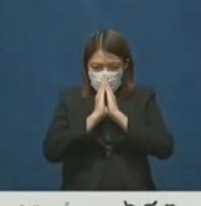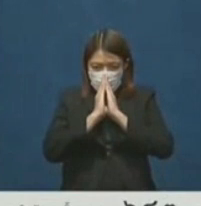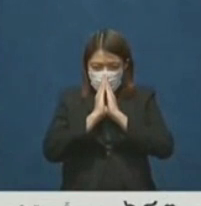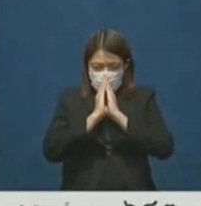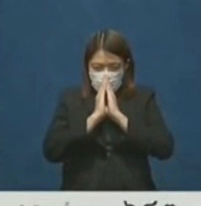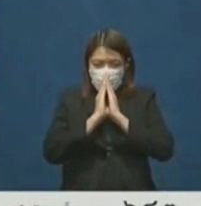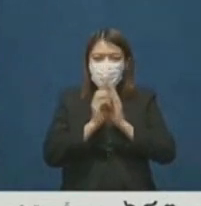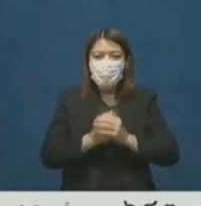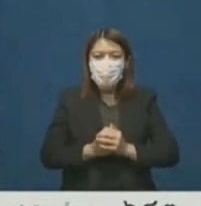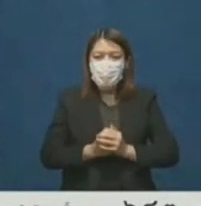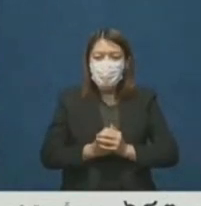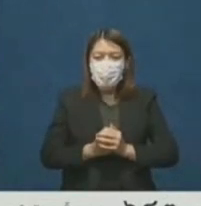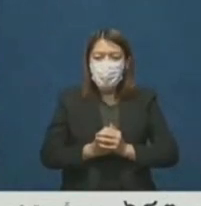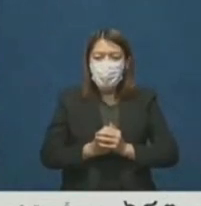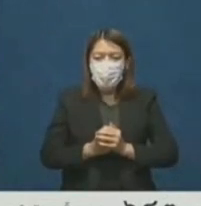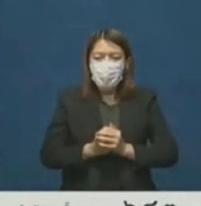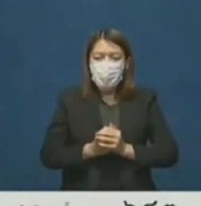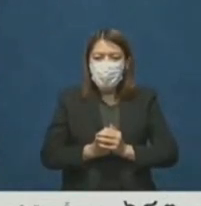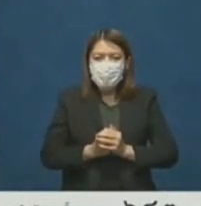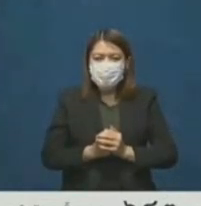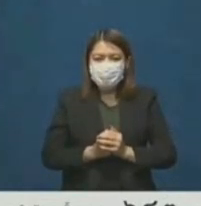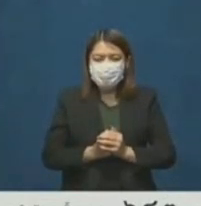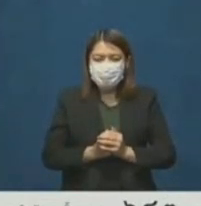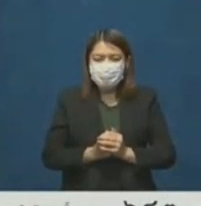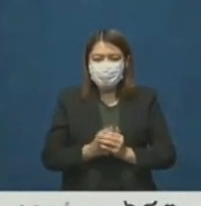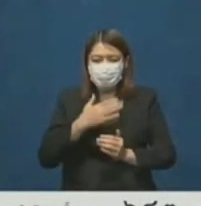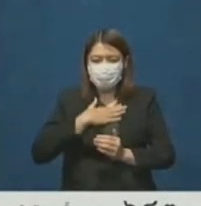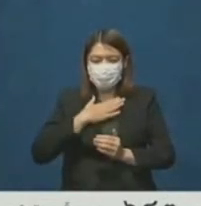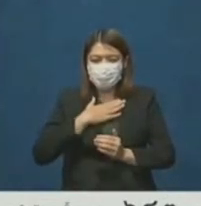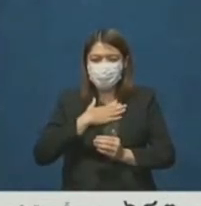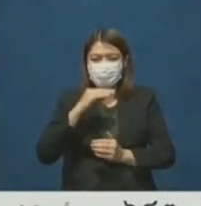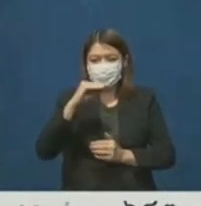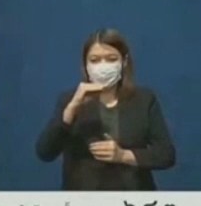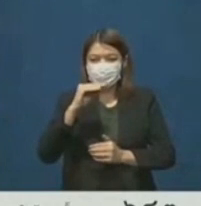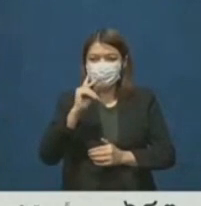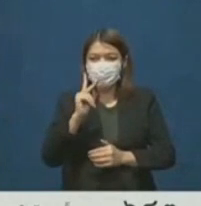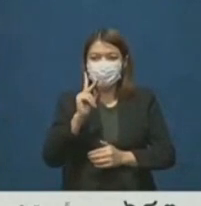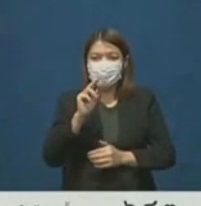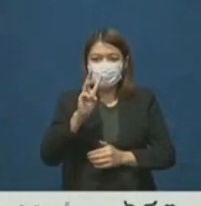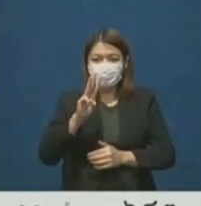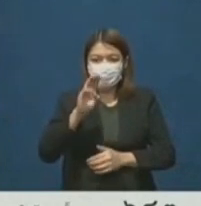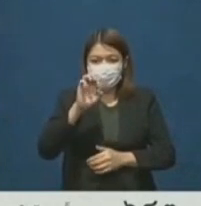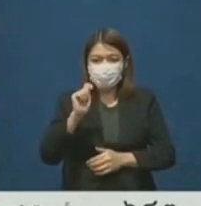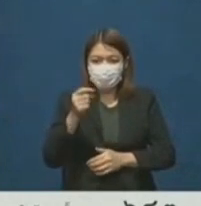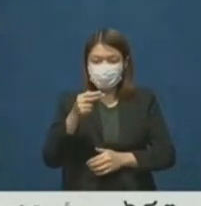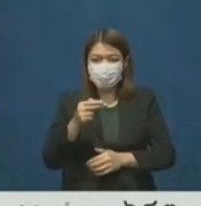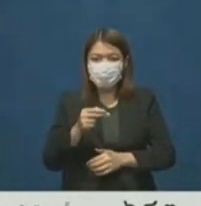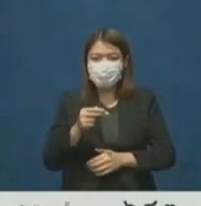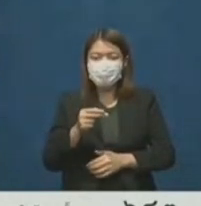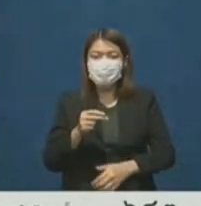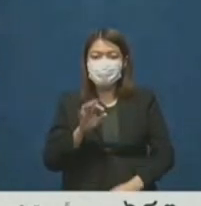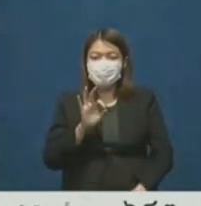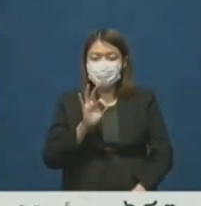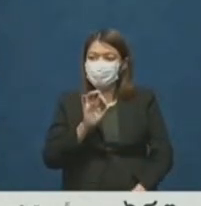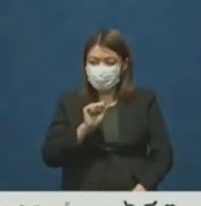กราบเรียนท่านประธานรัฐสภาที่เคารพกระผมศาสตราจารย์โกวิทพวงงามสมาชิกสภ